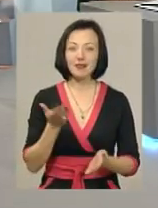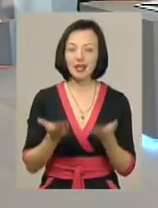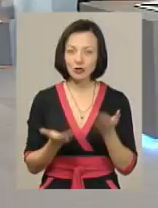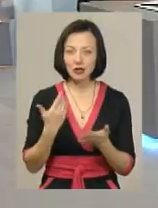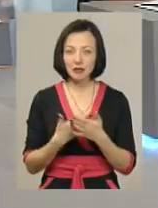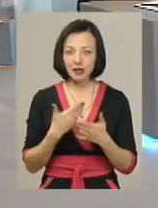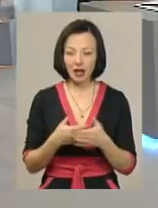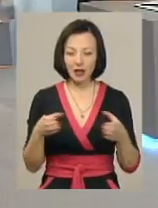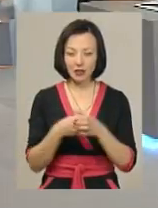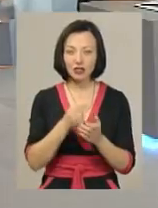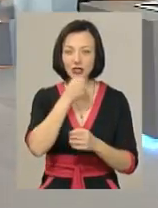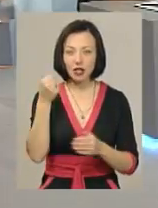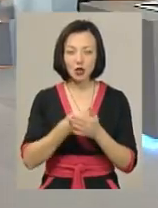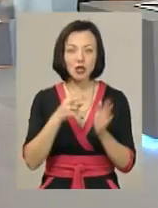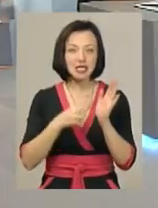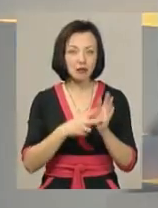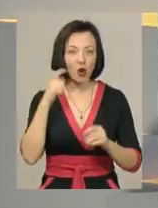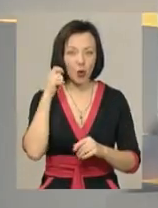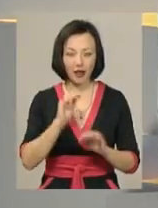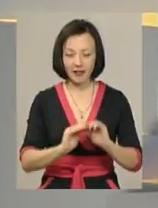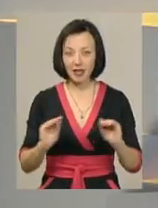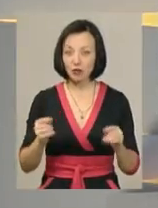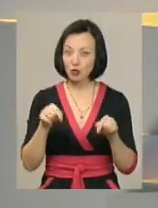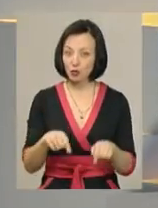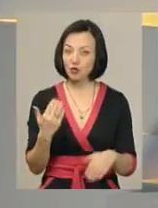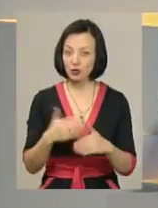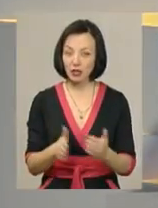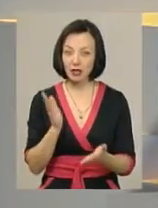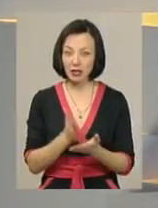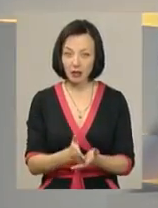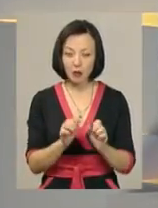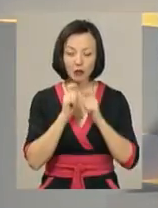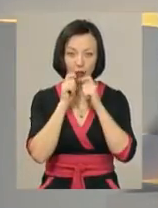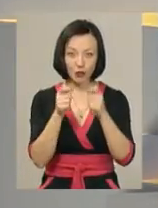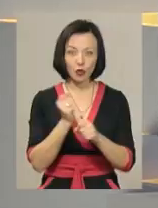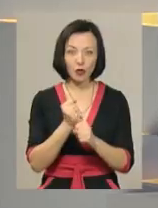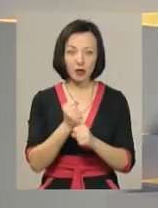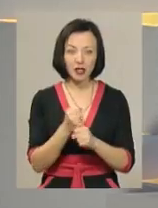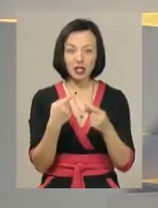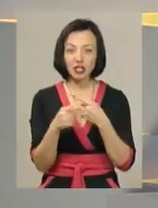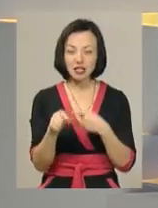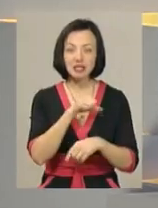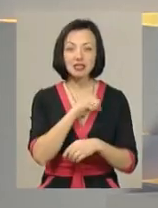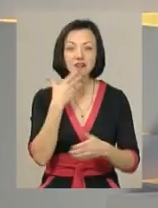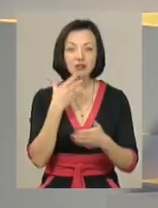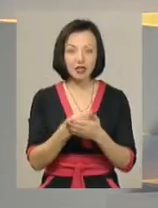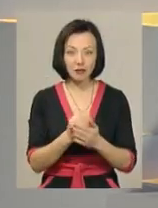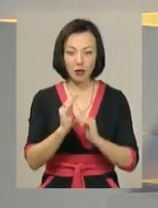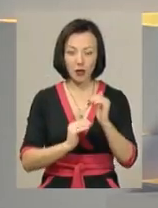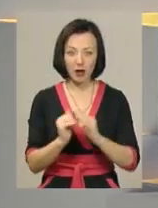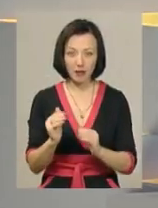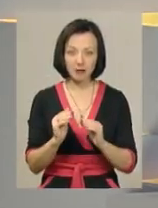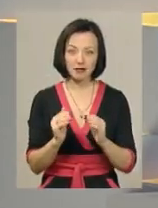вже категорію трошки старше діток до 7ми років тут вже є той момент коли можна подарунки робити іншим самим сідати